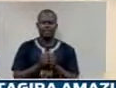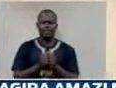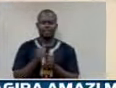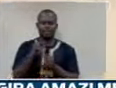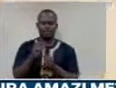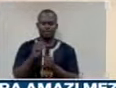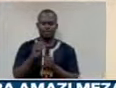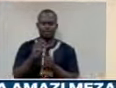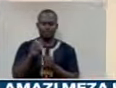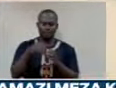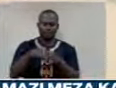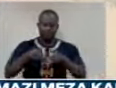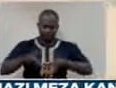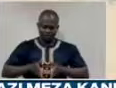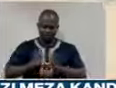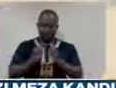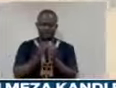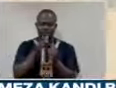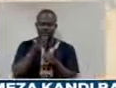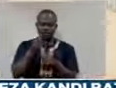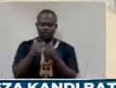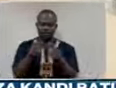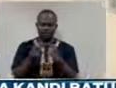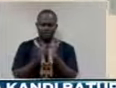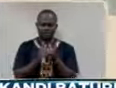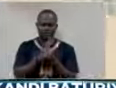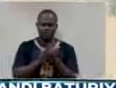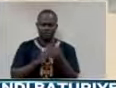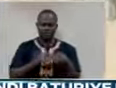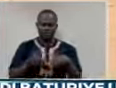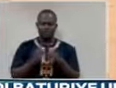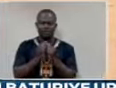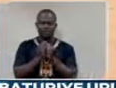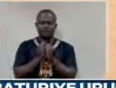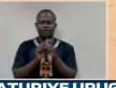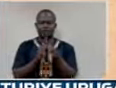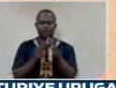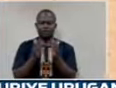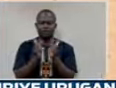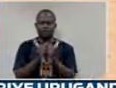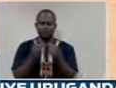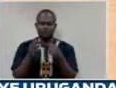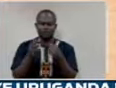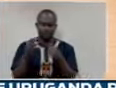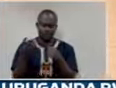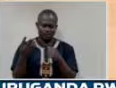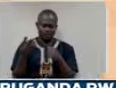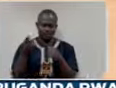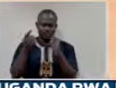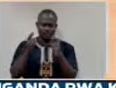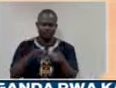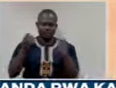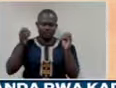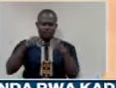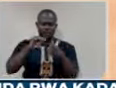atuye anavuka abana na mama we na bamwe mu bavukana kuva 2014 ubwo yatoranywaga I Kigali